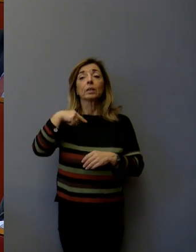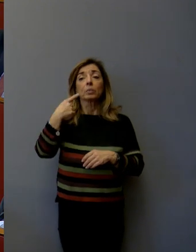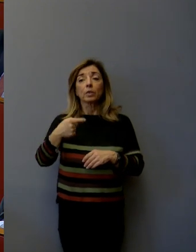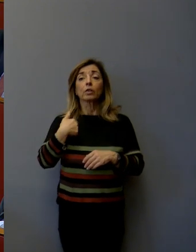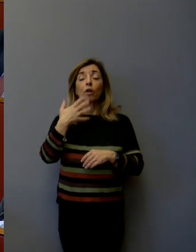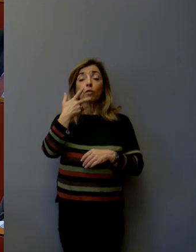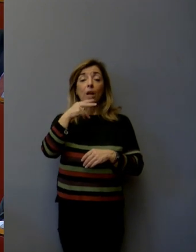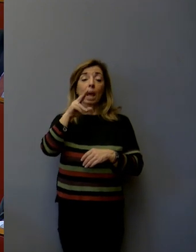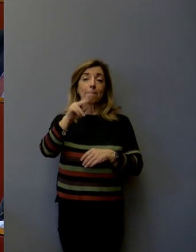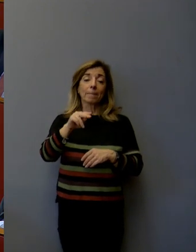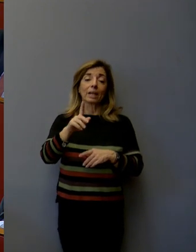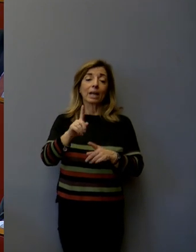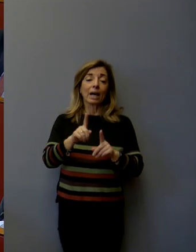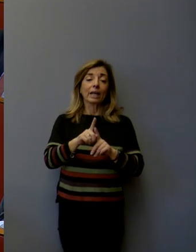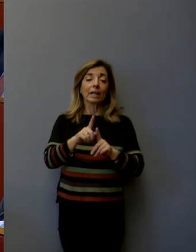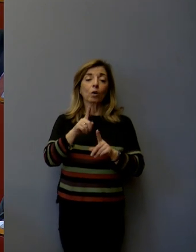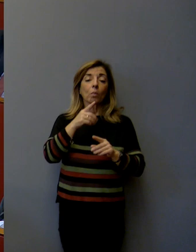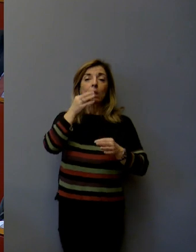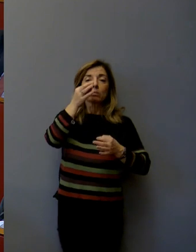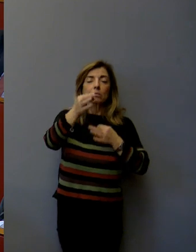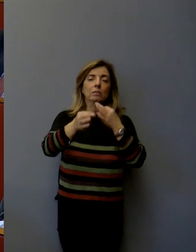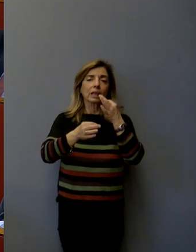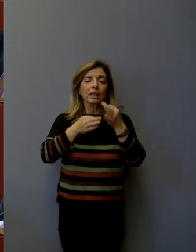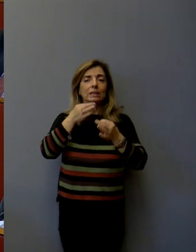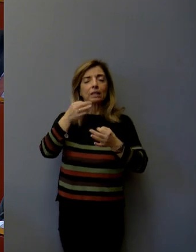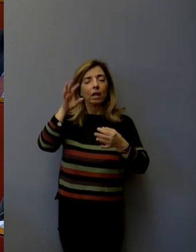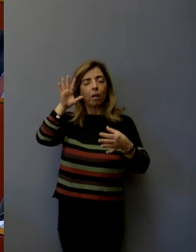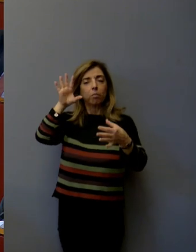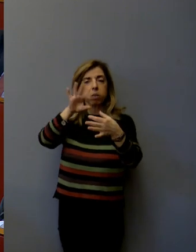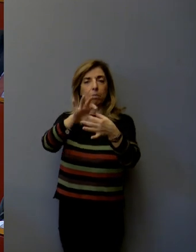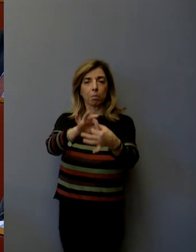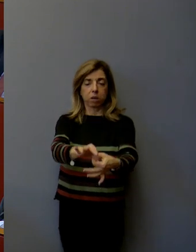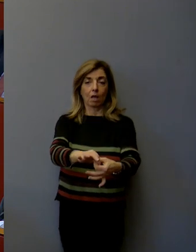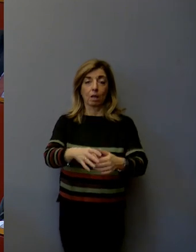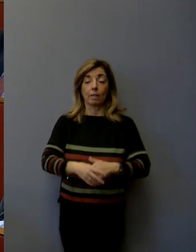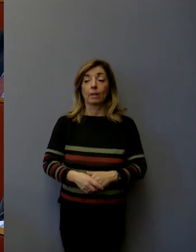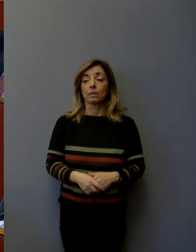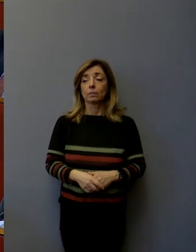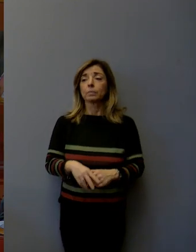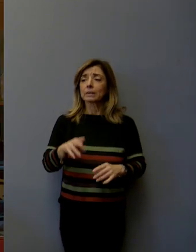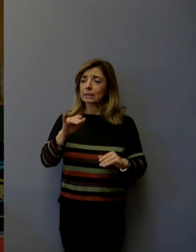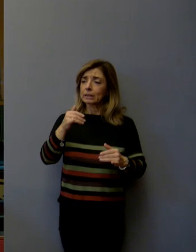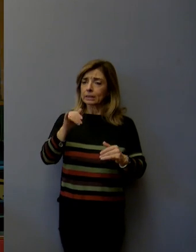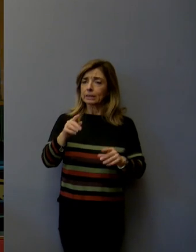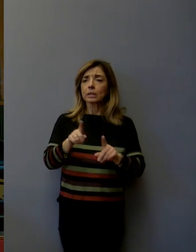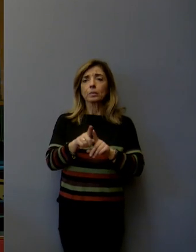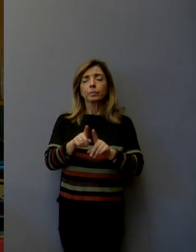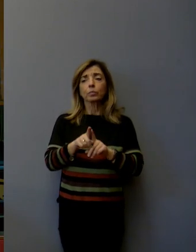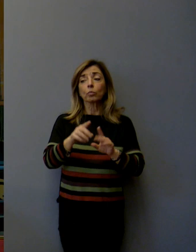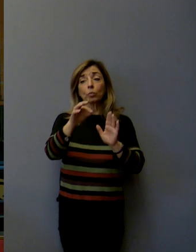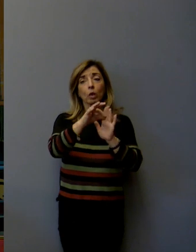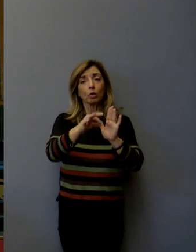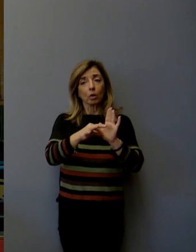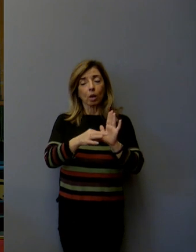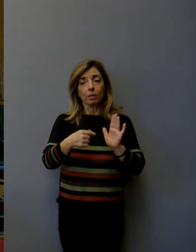senso Quindi tutte le applicazioni aperte allora a termini di regolamento io posso